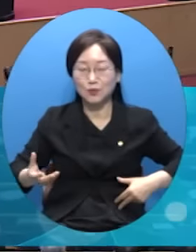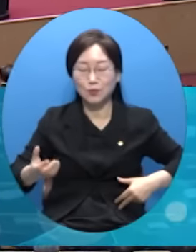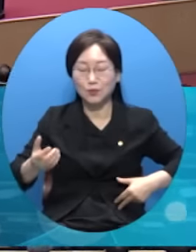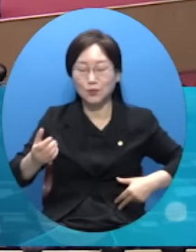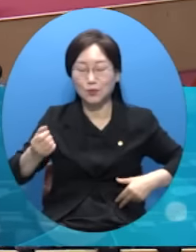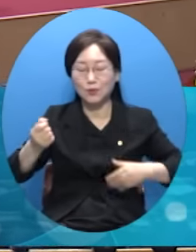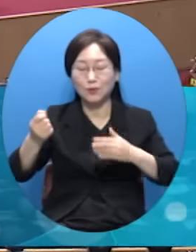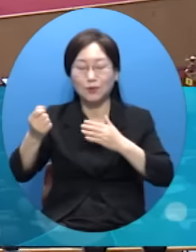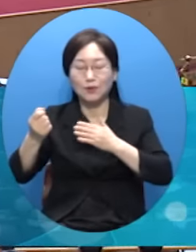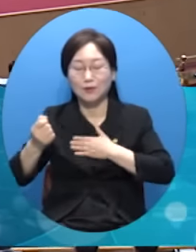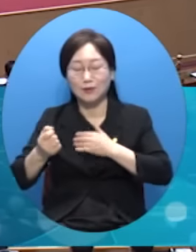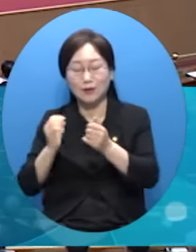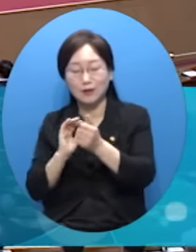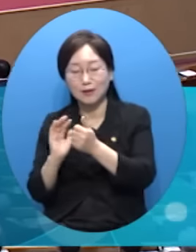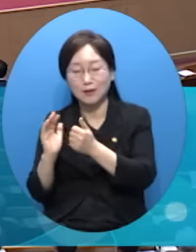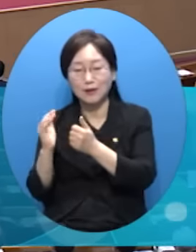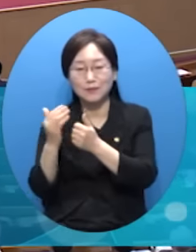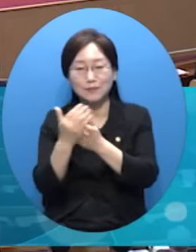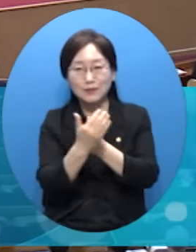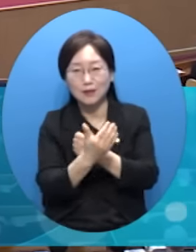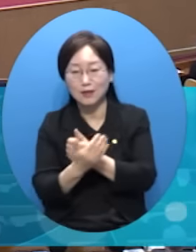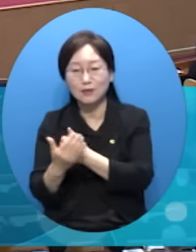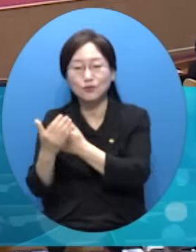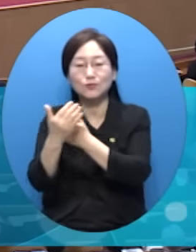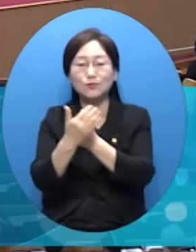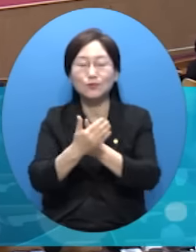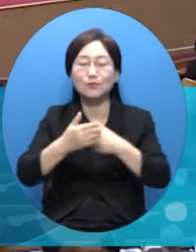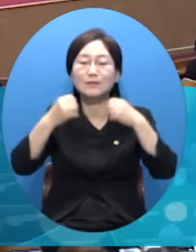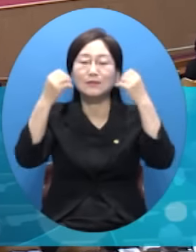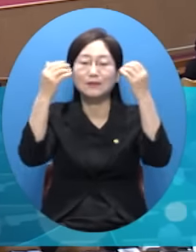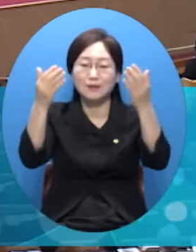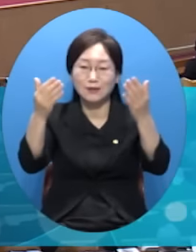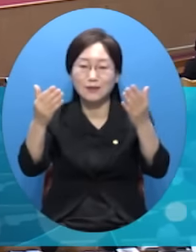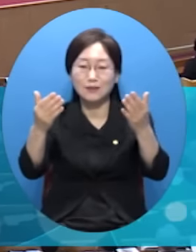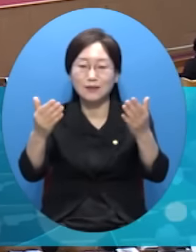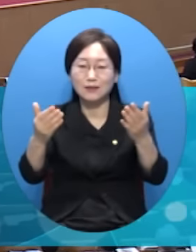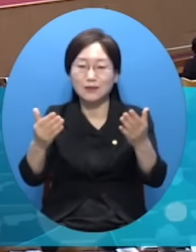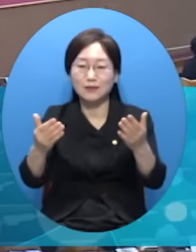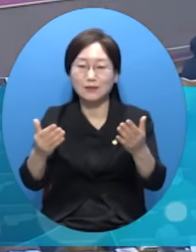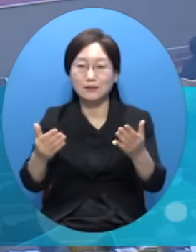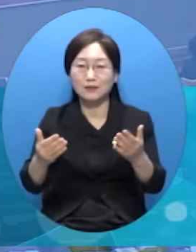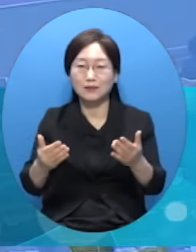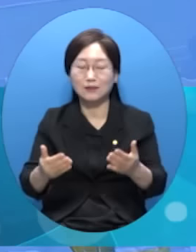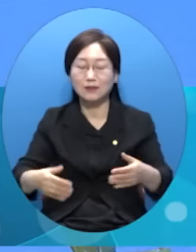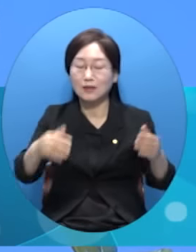자비로 날 감싸 주시네.